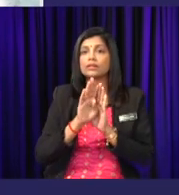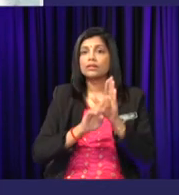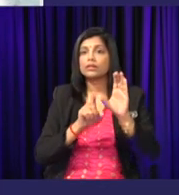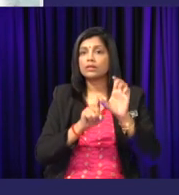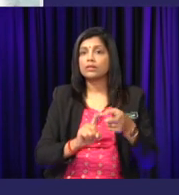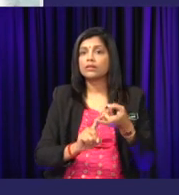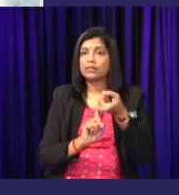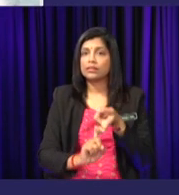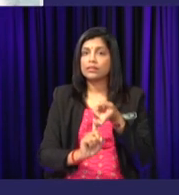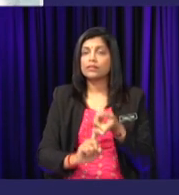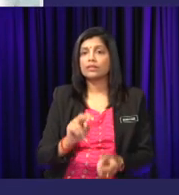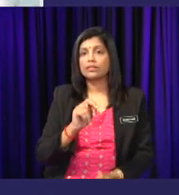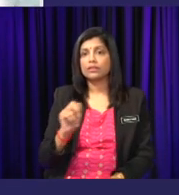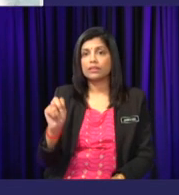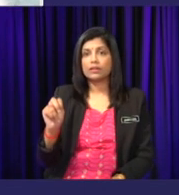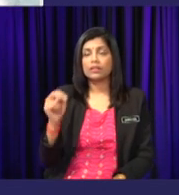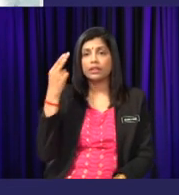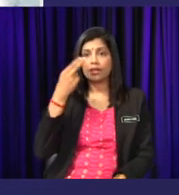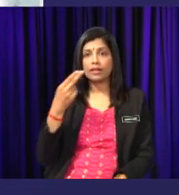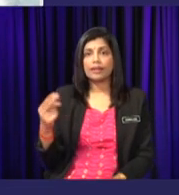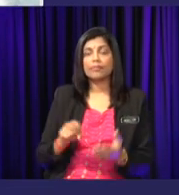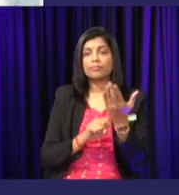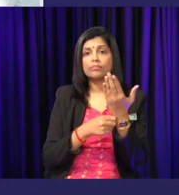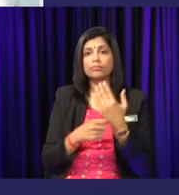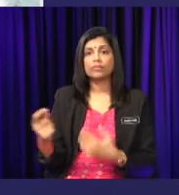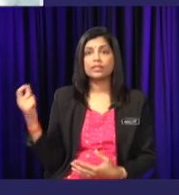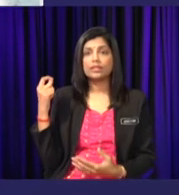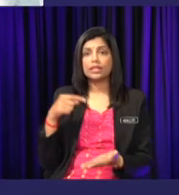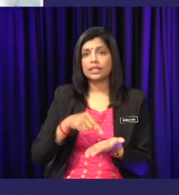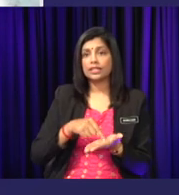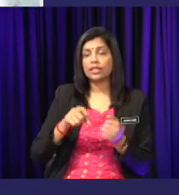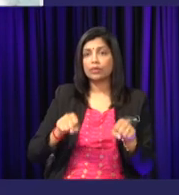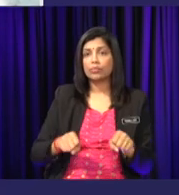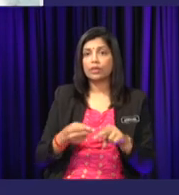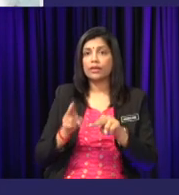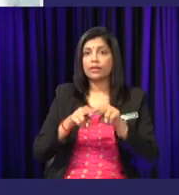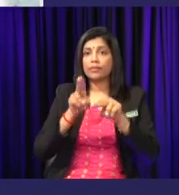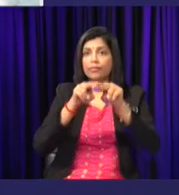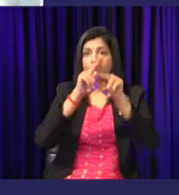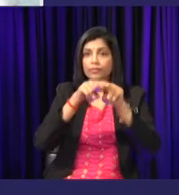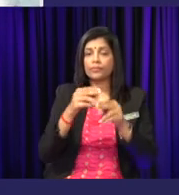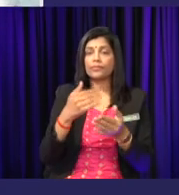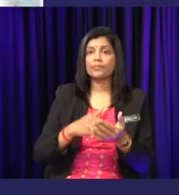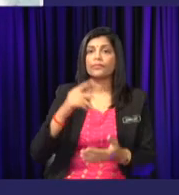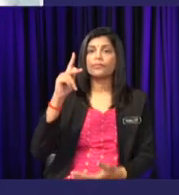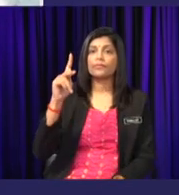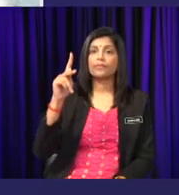tenaga ini sedikit sebanyak dapat meningkatkan kelestarian alam sekitar